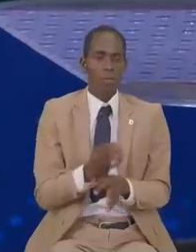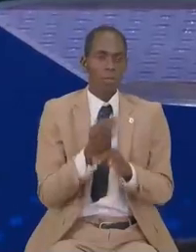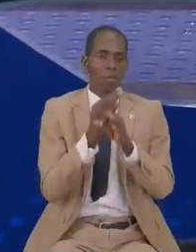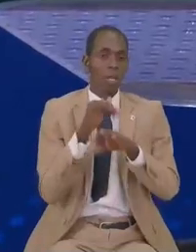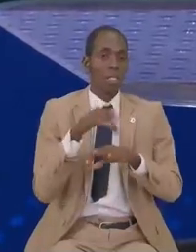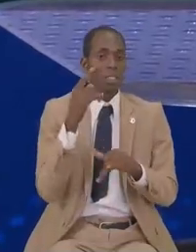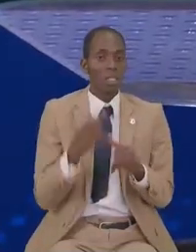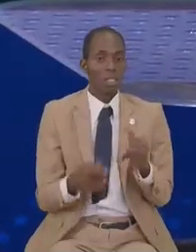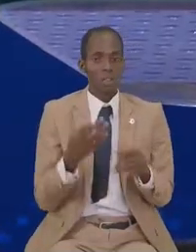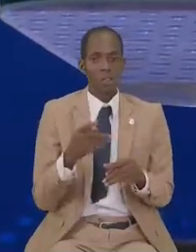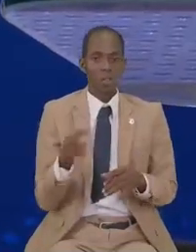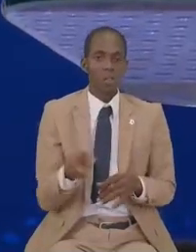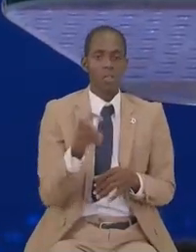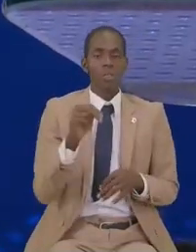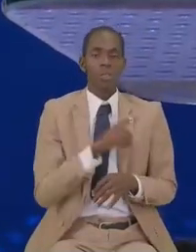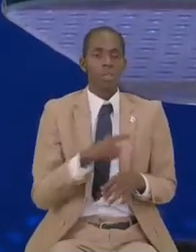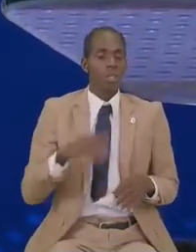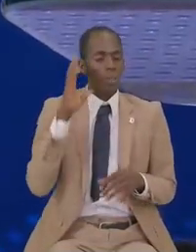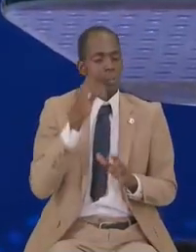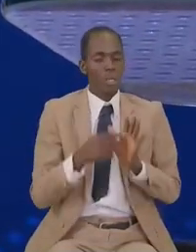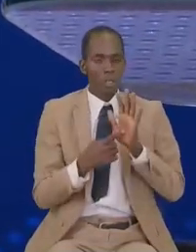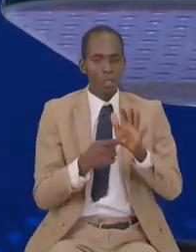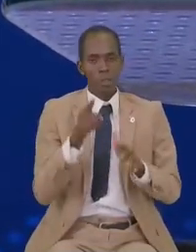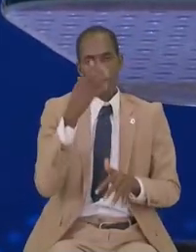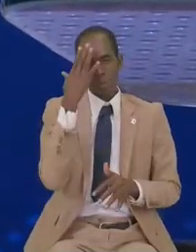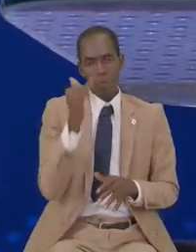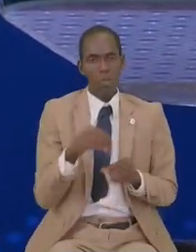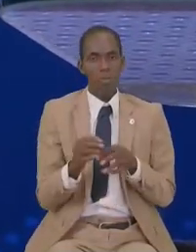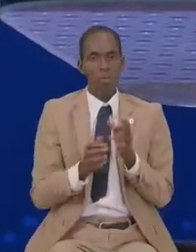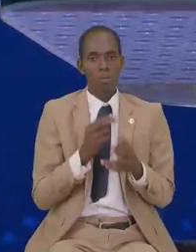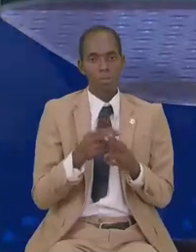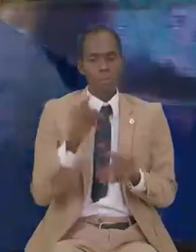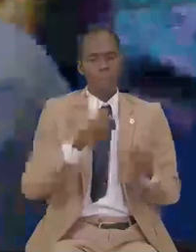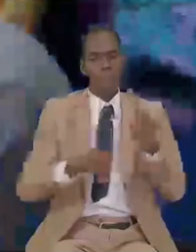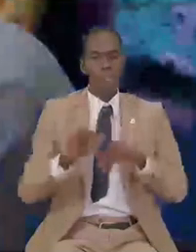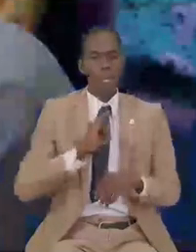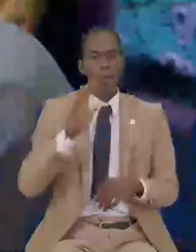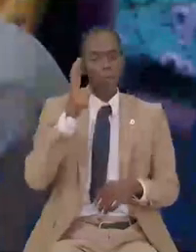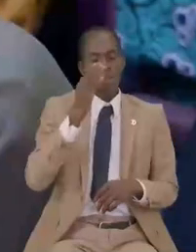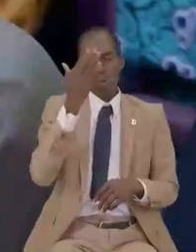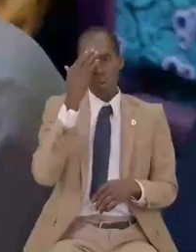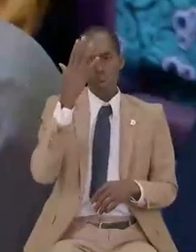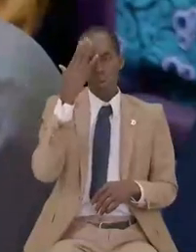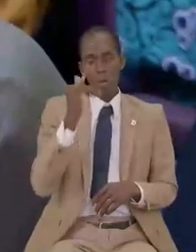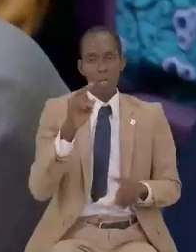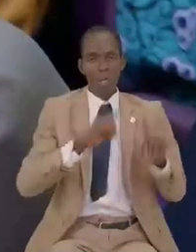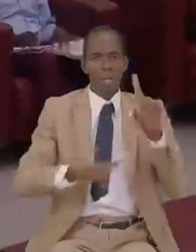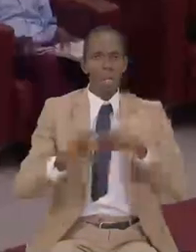du voyage, le Seigneur te montrera pourquoi. Nous saurons pourquoi. Je saurai pourquoi.